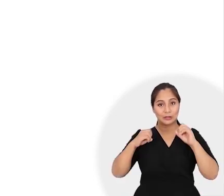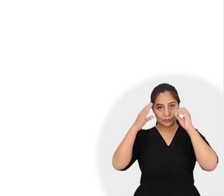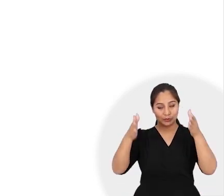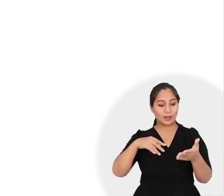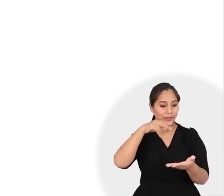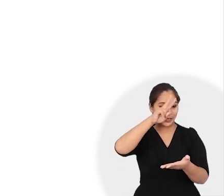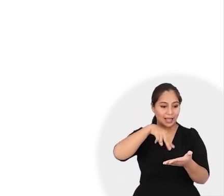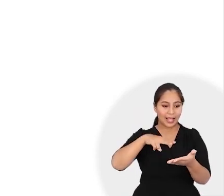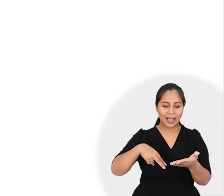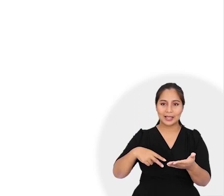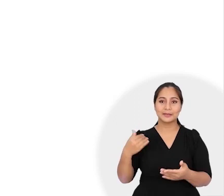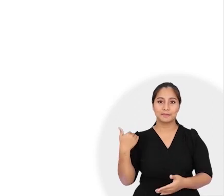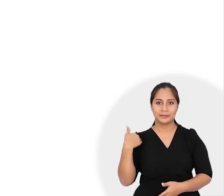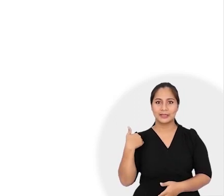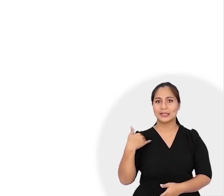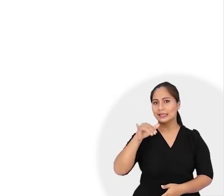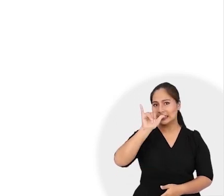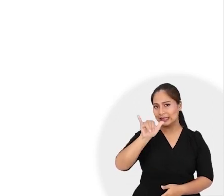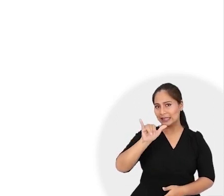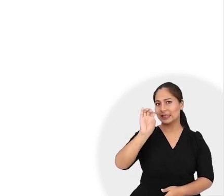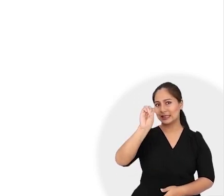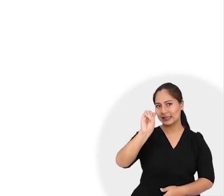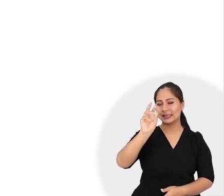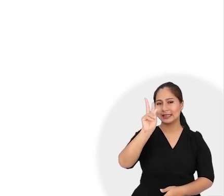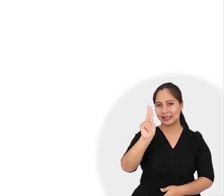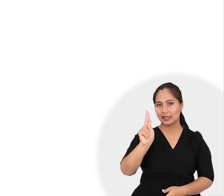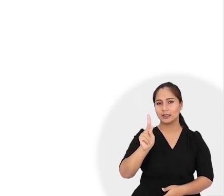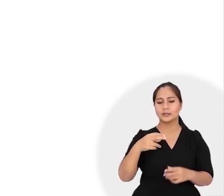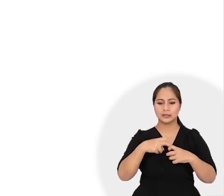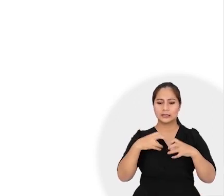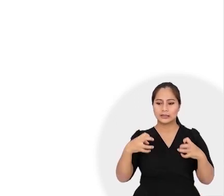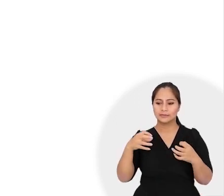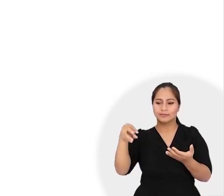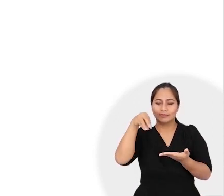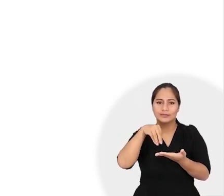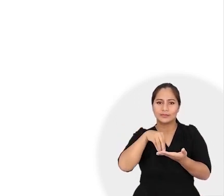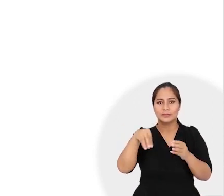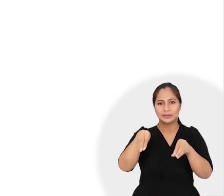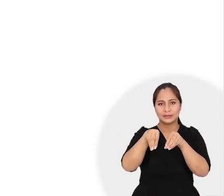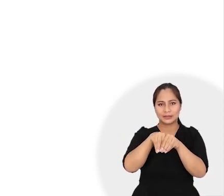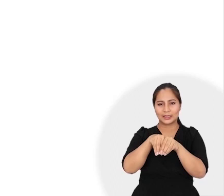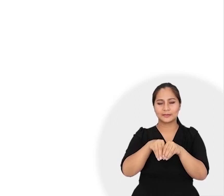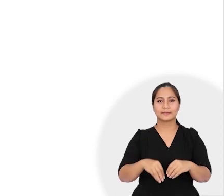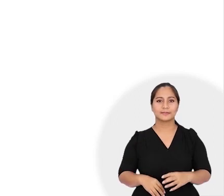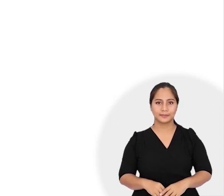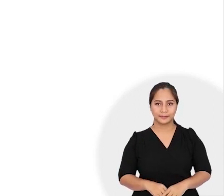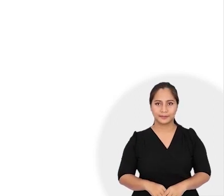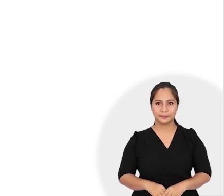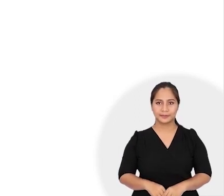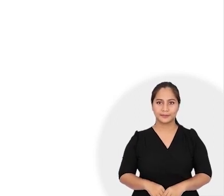ครูจะอ่านคำว่ายิกให้พวกหลานเอาก้อนหินไปวางใส่ทางข้างคำศัพท์คำว่ายิกเบิ่